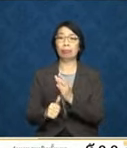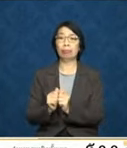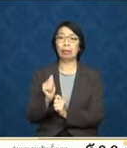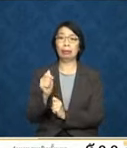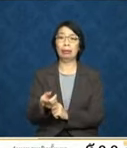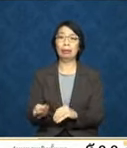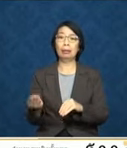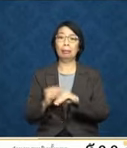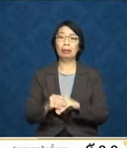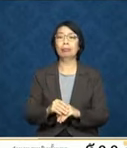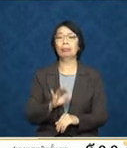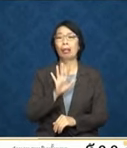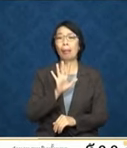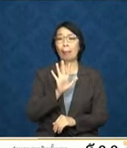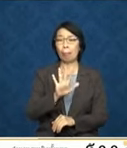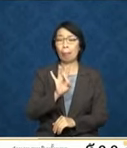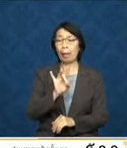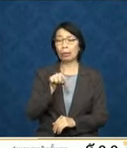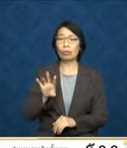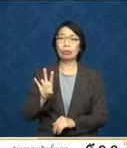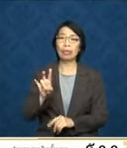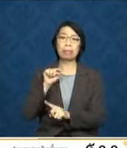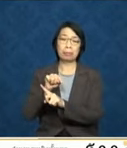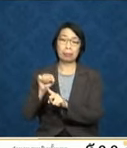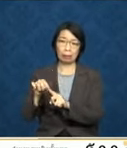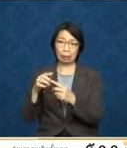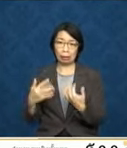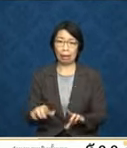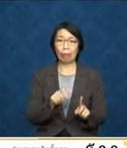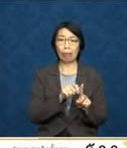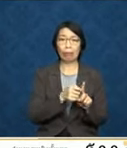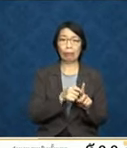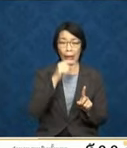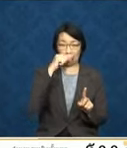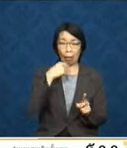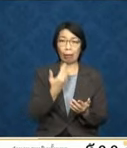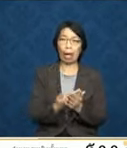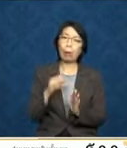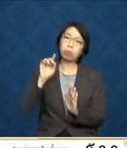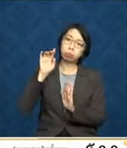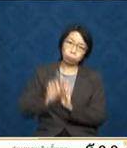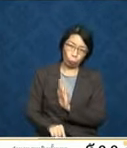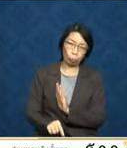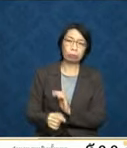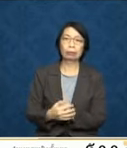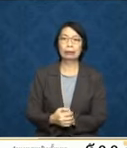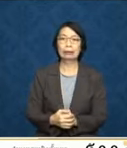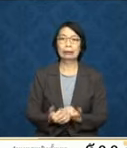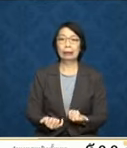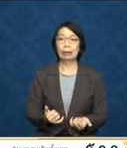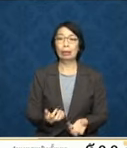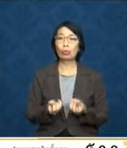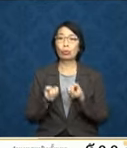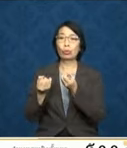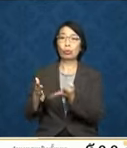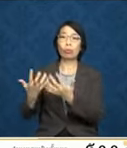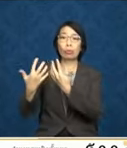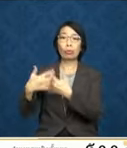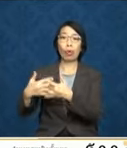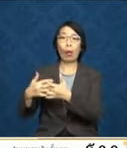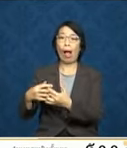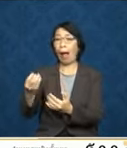าไม่นำเข้าก็เลยส่งผลให้ข้าวโพดไทยตกต่ำทันทีเนื่องจากโรงงานอาหารสัตว์นะครับไม่